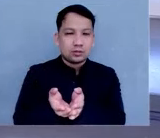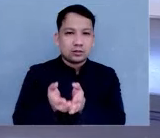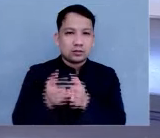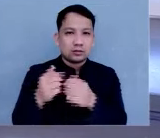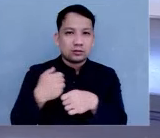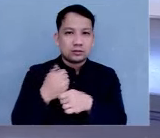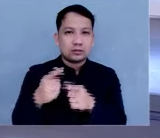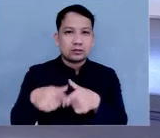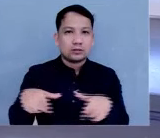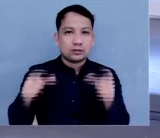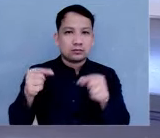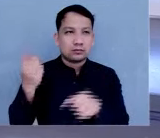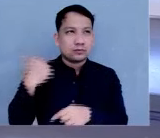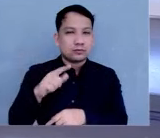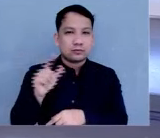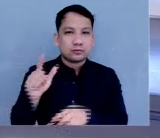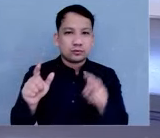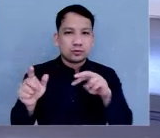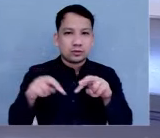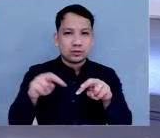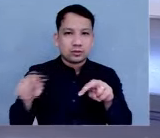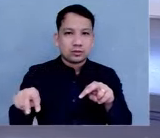noong taong 2022 na